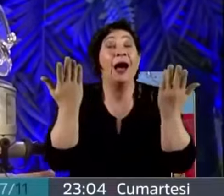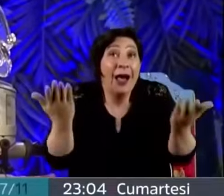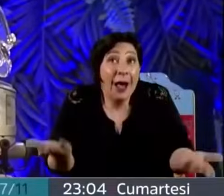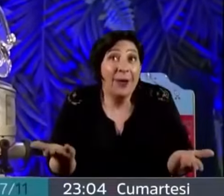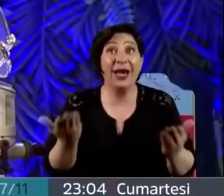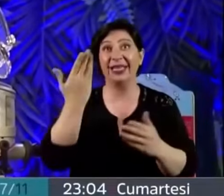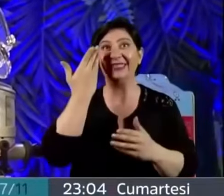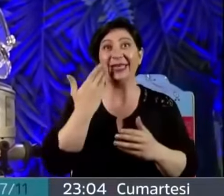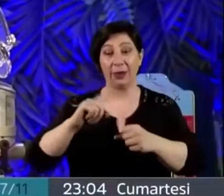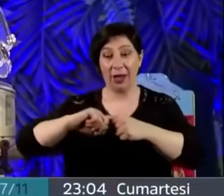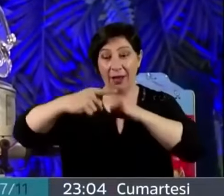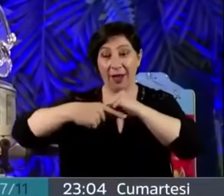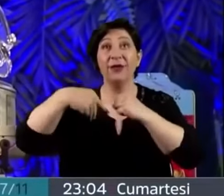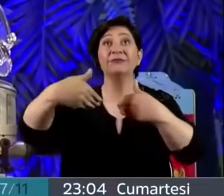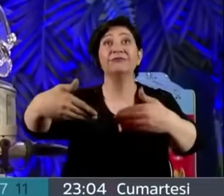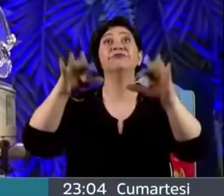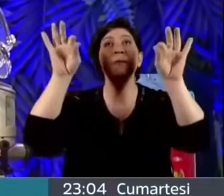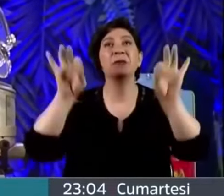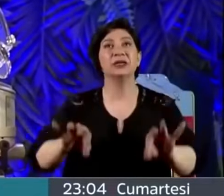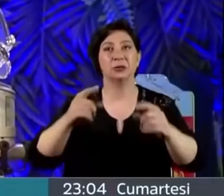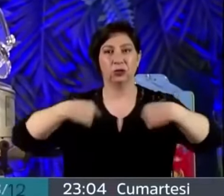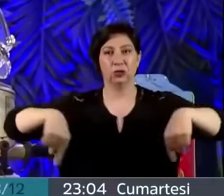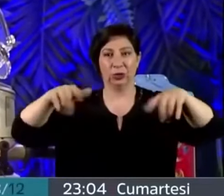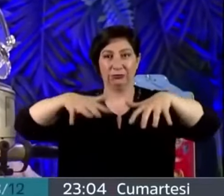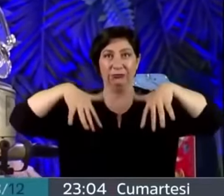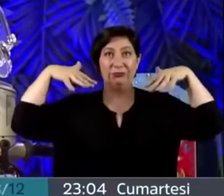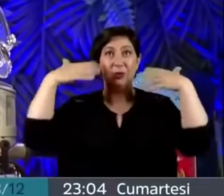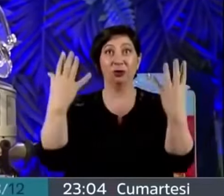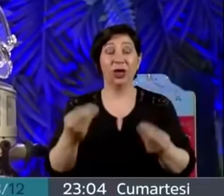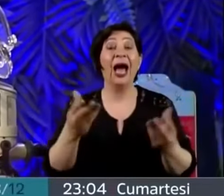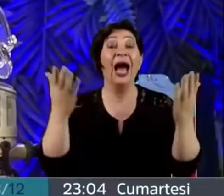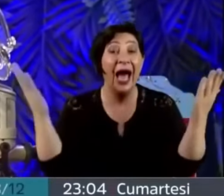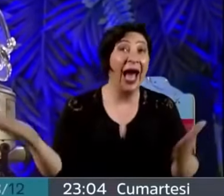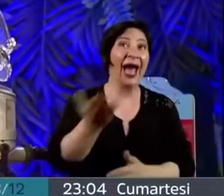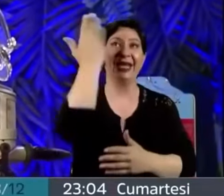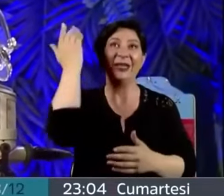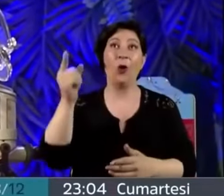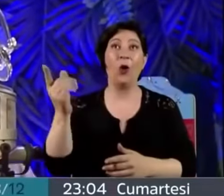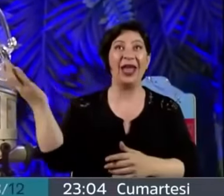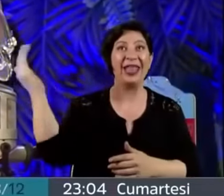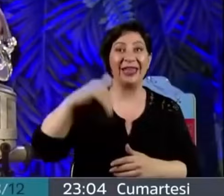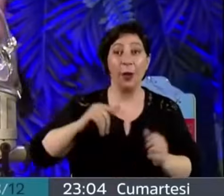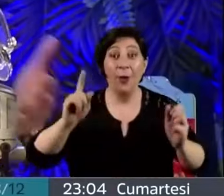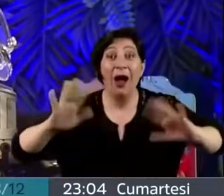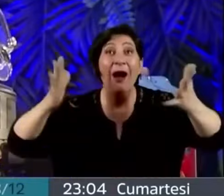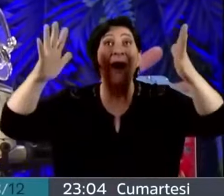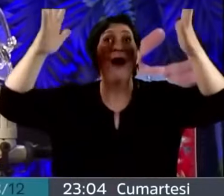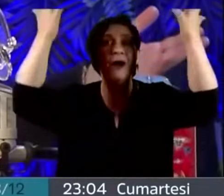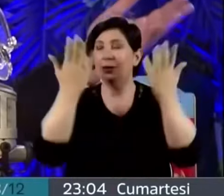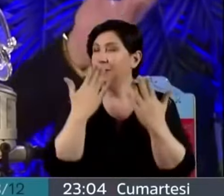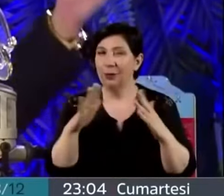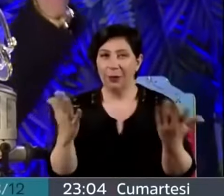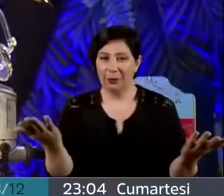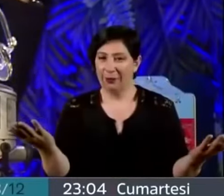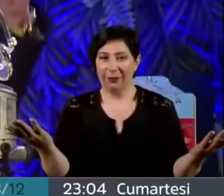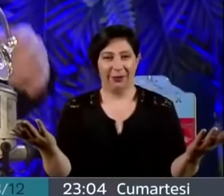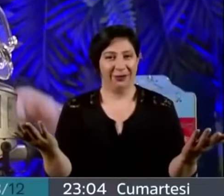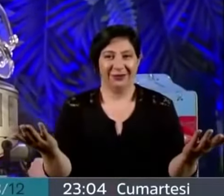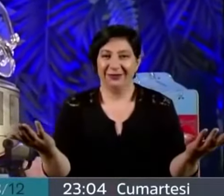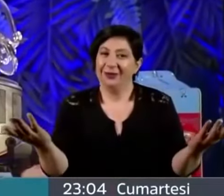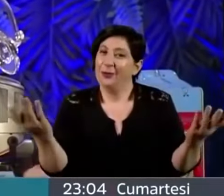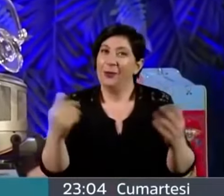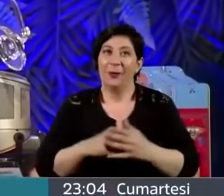velakin seyircimiz önümüzdeki haftadan itibaren burada stüdyoda olacak. Onun için hani haydi o geliyor dediğimizde pssst.